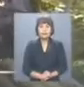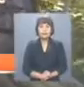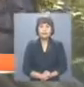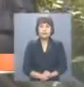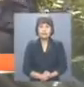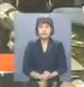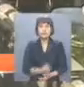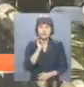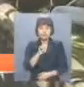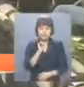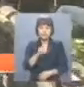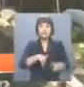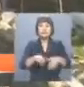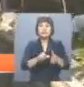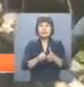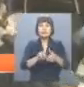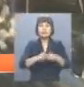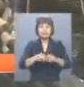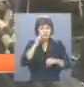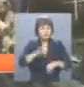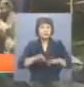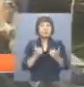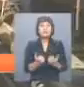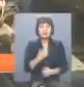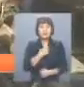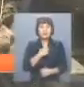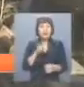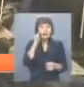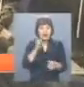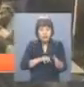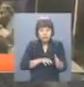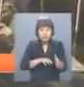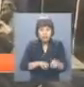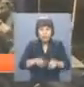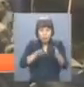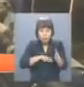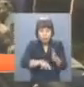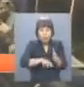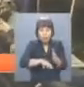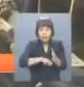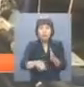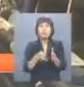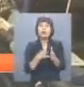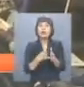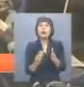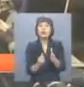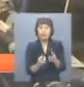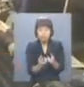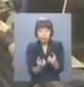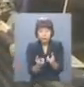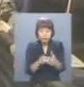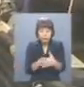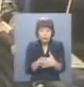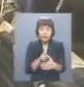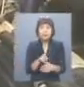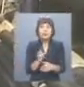ไหมใช่ครับใช่ครับ พอดีต้องการให้น้ำเนี่ยระบายได้ลงคลองได้ดีไม่มีเศษขยะไม่นั้นจะไปอุดตันเครื่องผัน